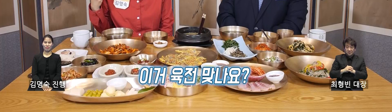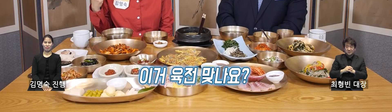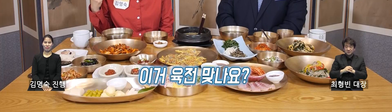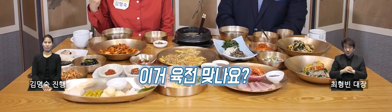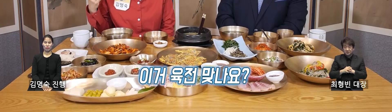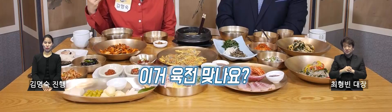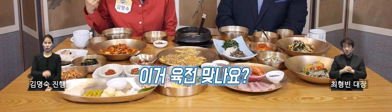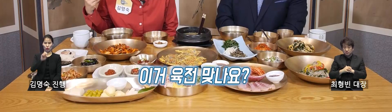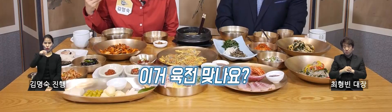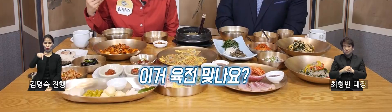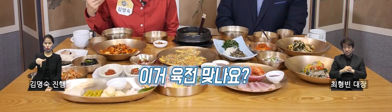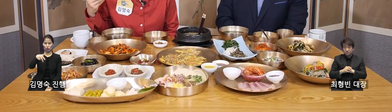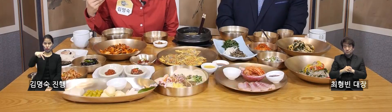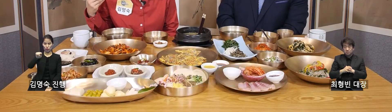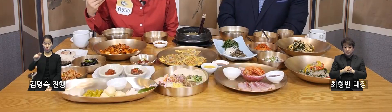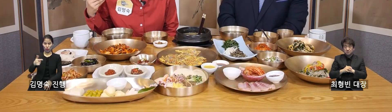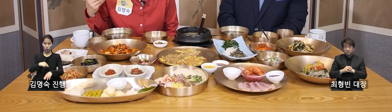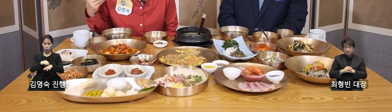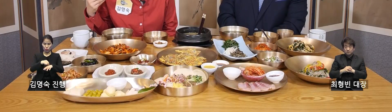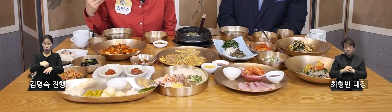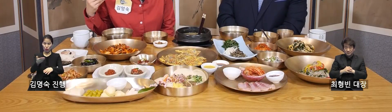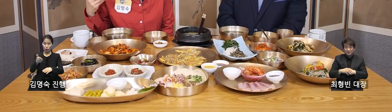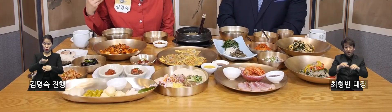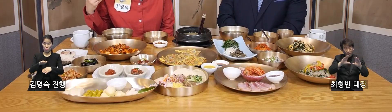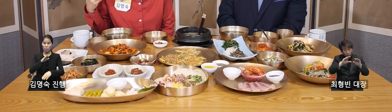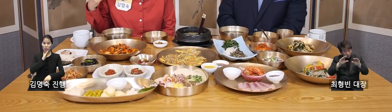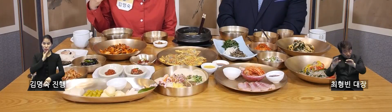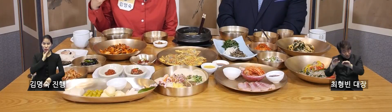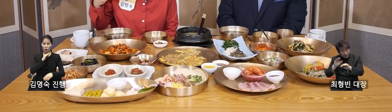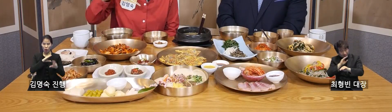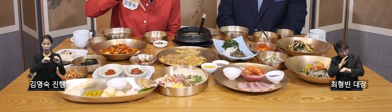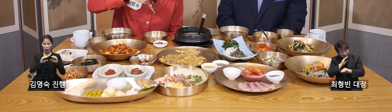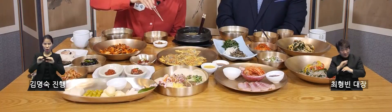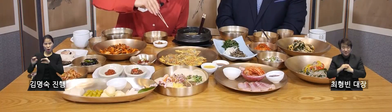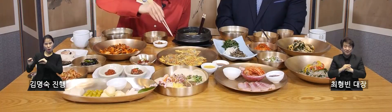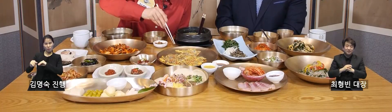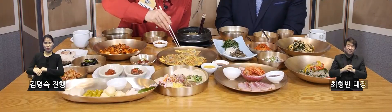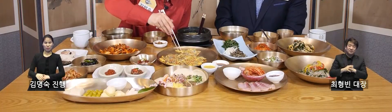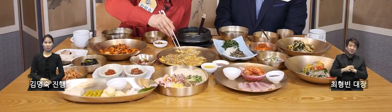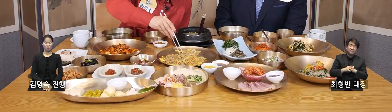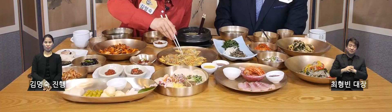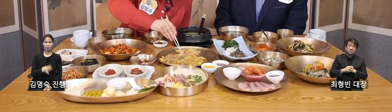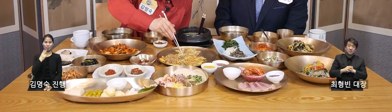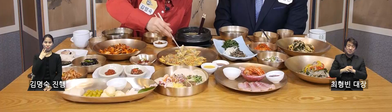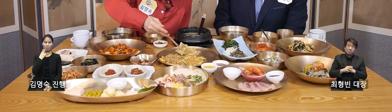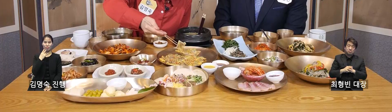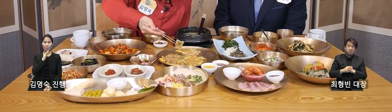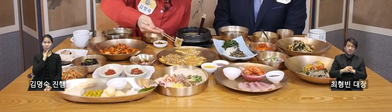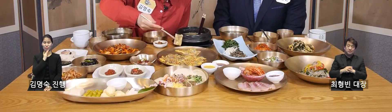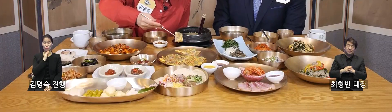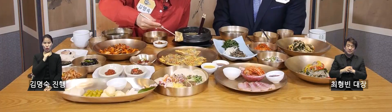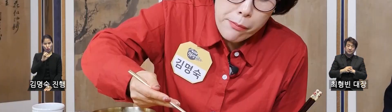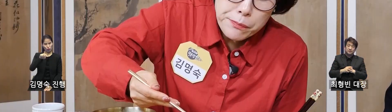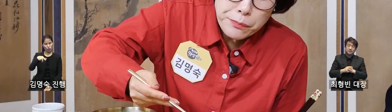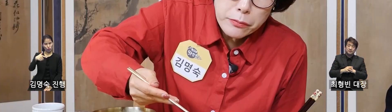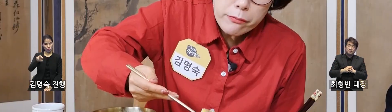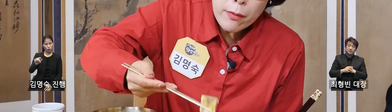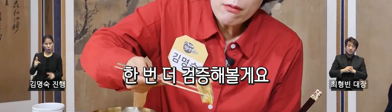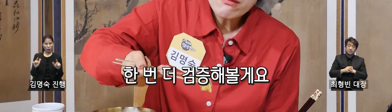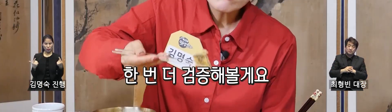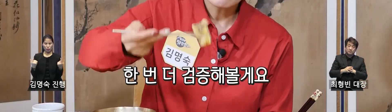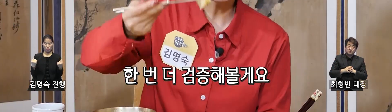아니고 위쪽 맞아요 굉장히 부드럽구요 예 아니 그 진짜 목장이 받는 없